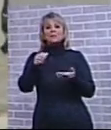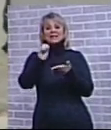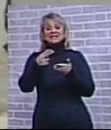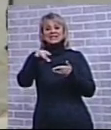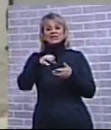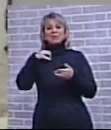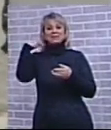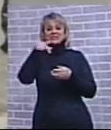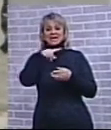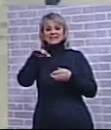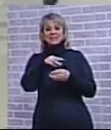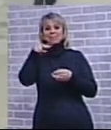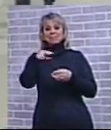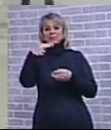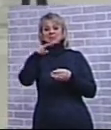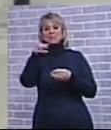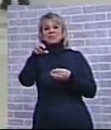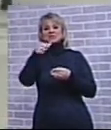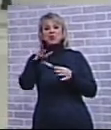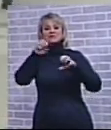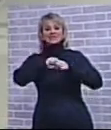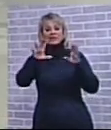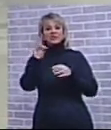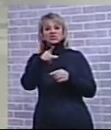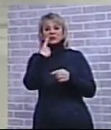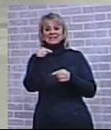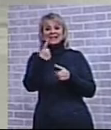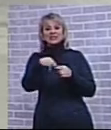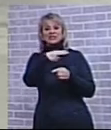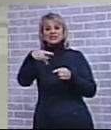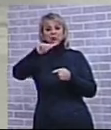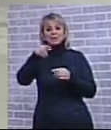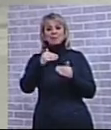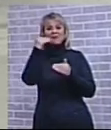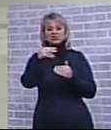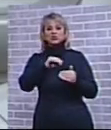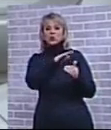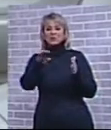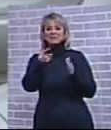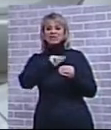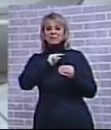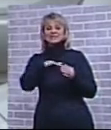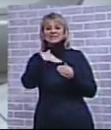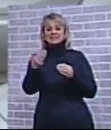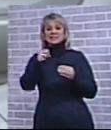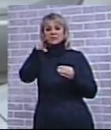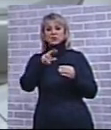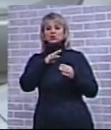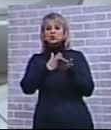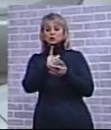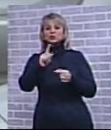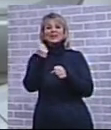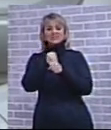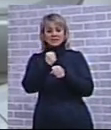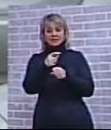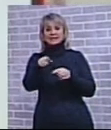Пресс-секретарь президента России Дмитрий Песков по поводу взрыва в Ростове заявил, эта тема требует повышенного уровня работы со стороны спецслужб, что и